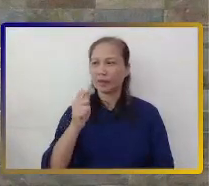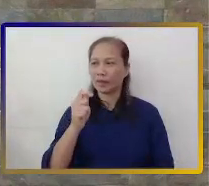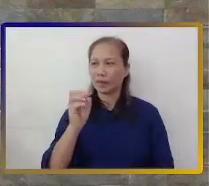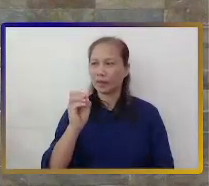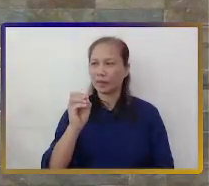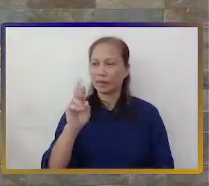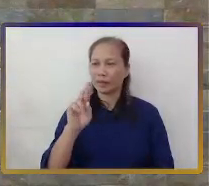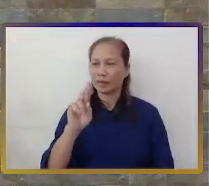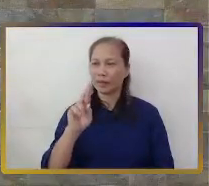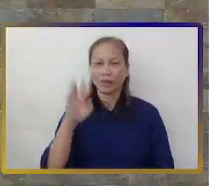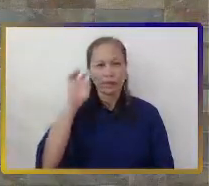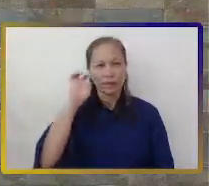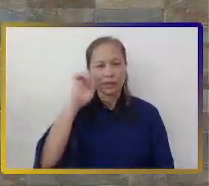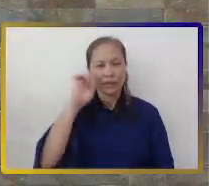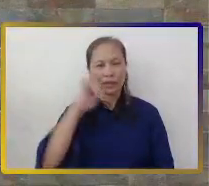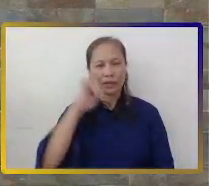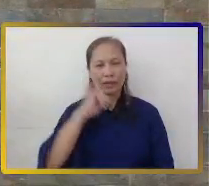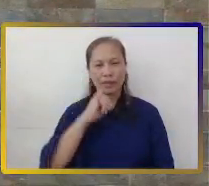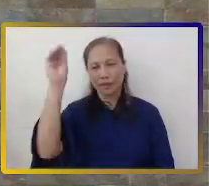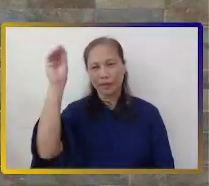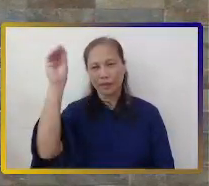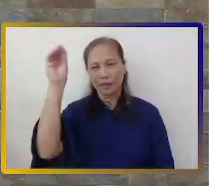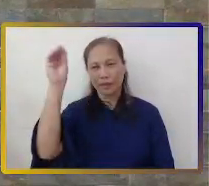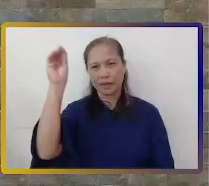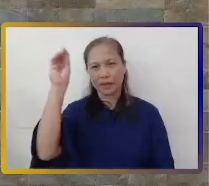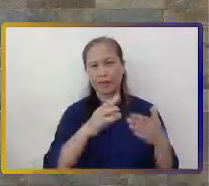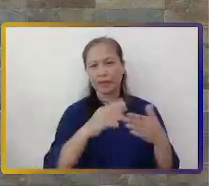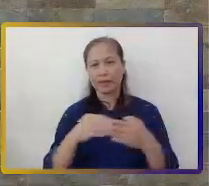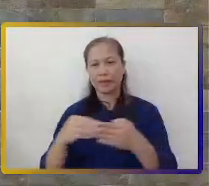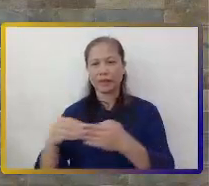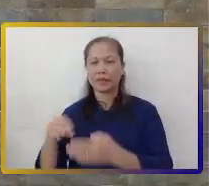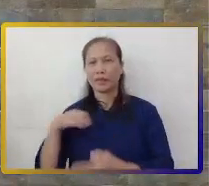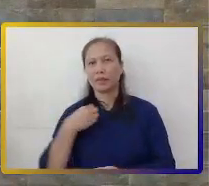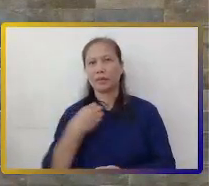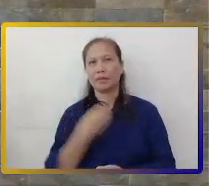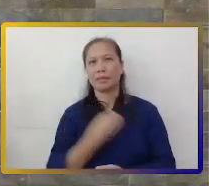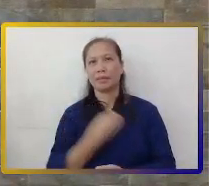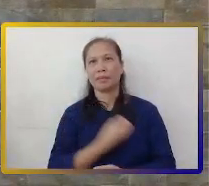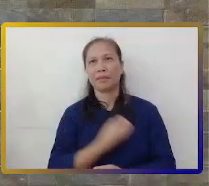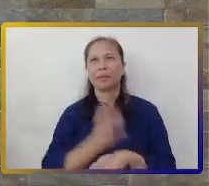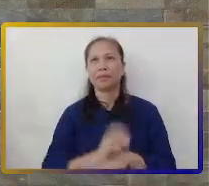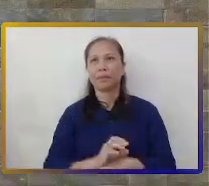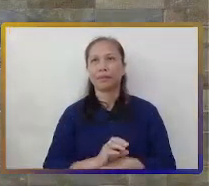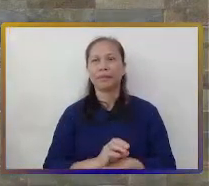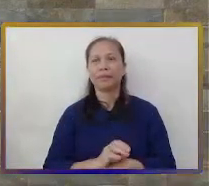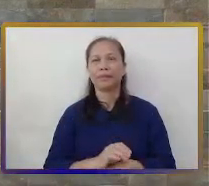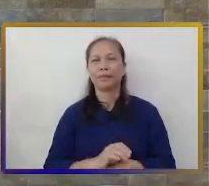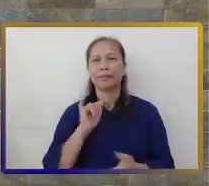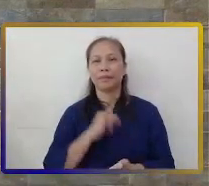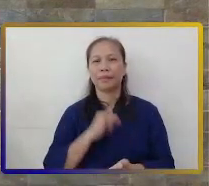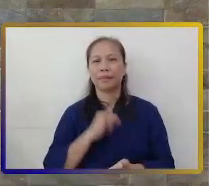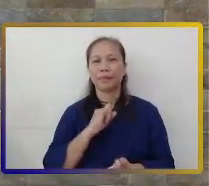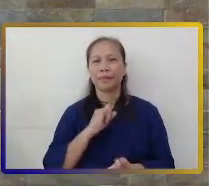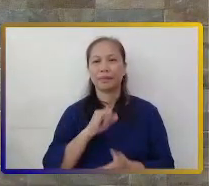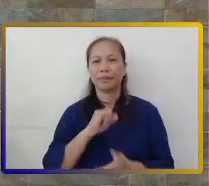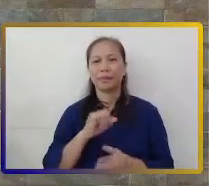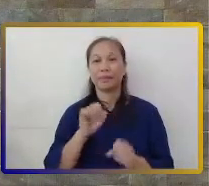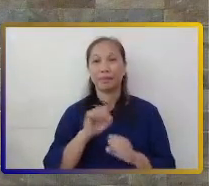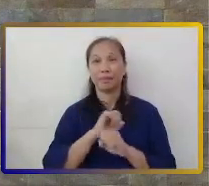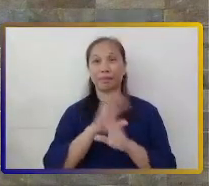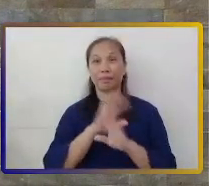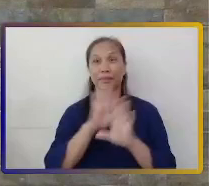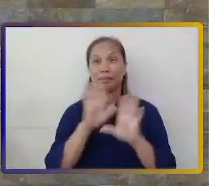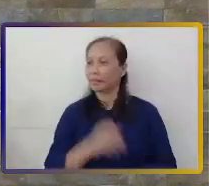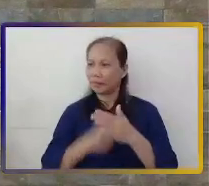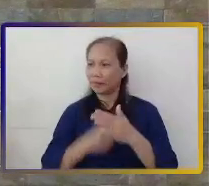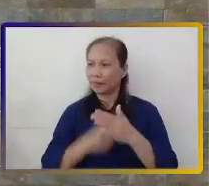inilagay ng Diyos na pangunahan ang kanyang simbahan maliwanag po yan mga kapatid you see simple